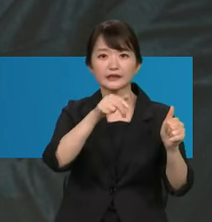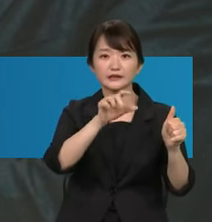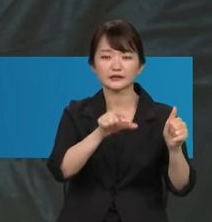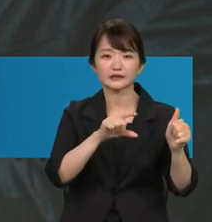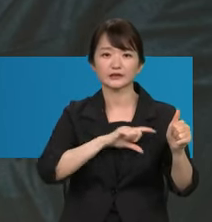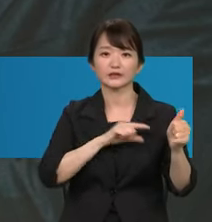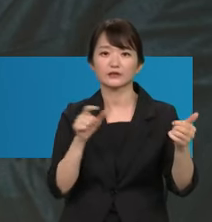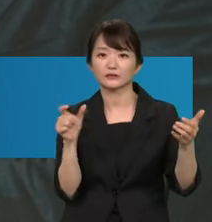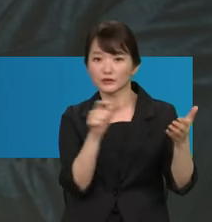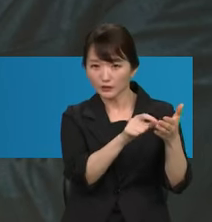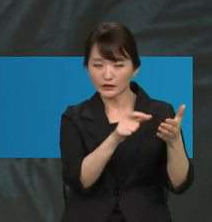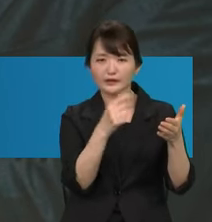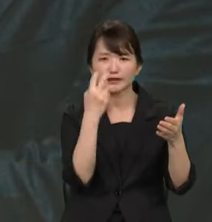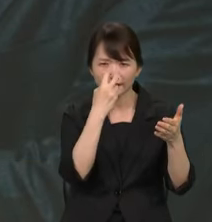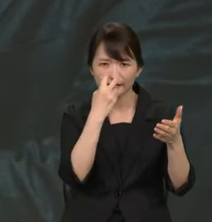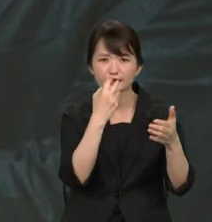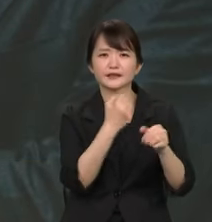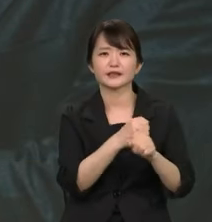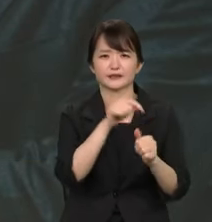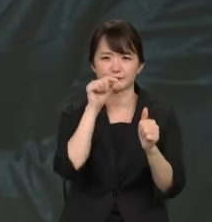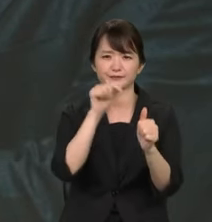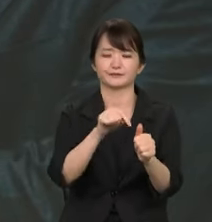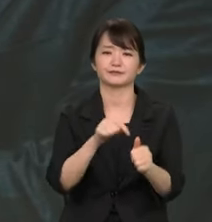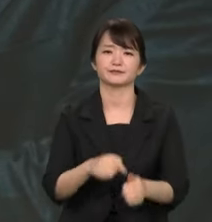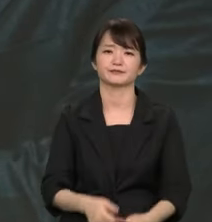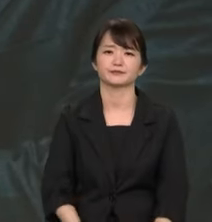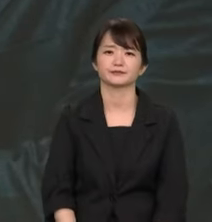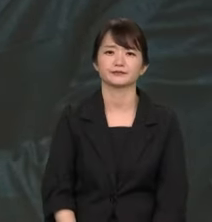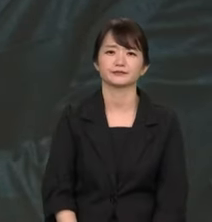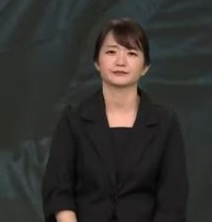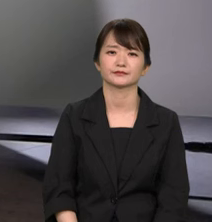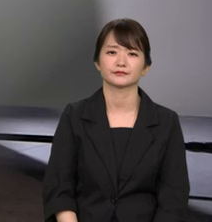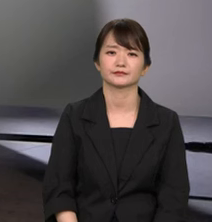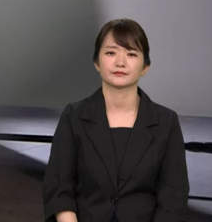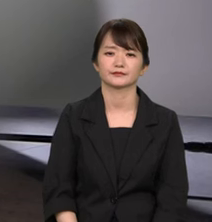따로 관리하라고까지 했다고 합니다. 김도훈 기자입니다.